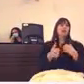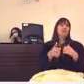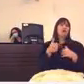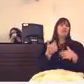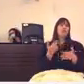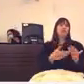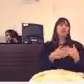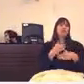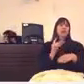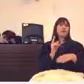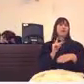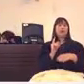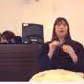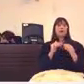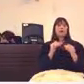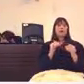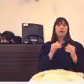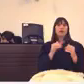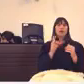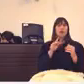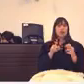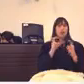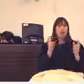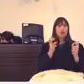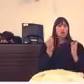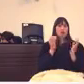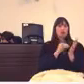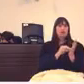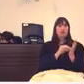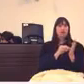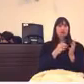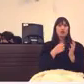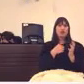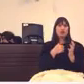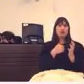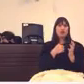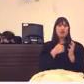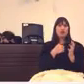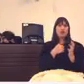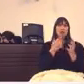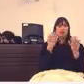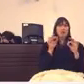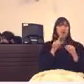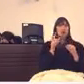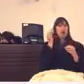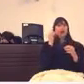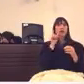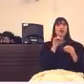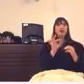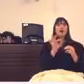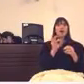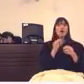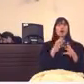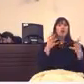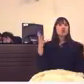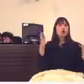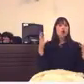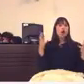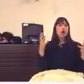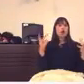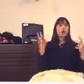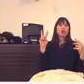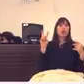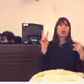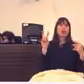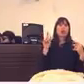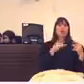ומתן, מה שלא מתאים. דרך אגב, יש פה עמותה נוספת, שאני מכבודה לא אזכיר את שמה, גדולה פי כמה מלב חש,